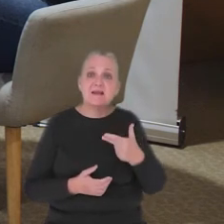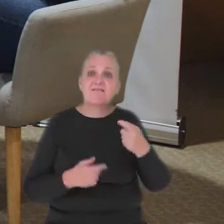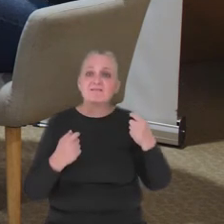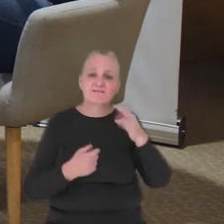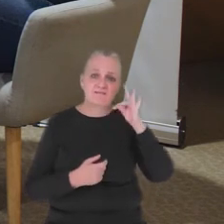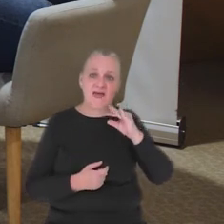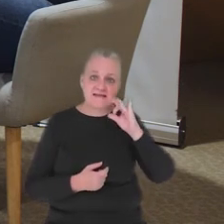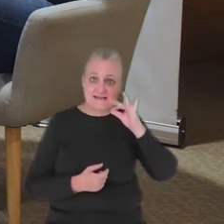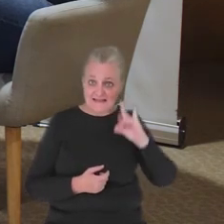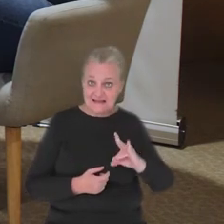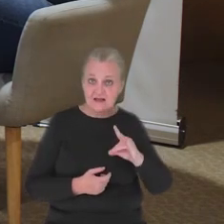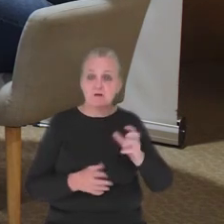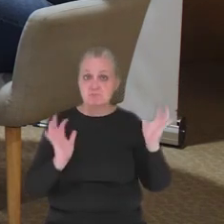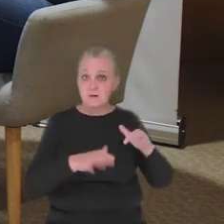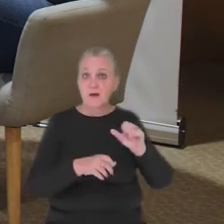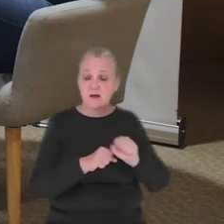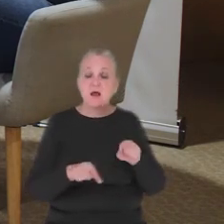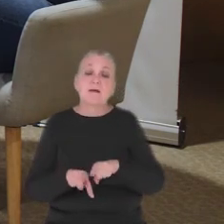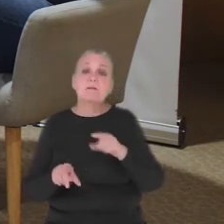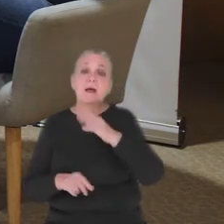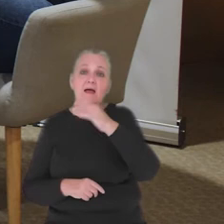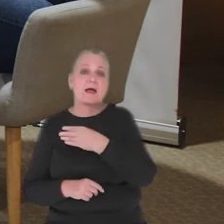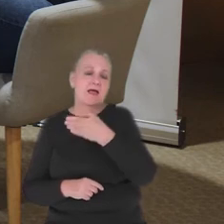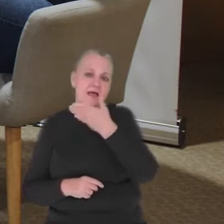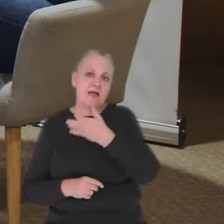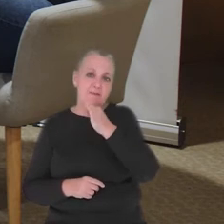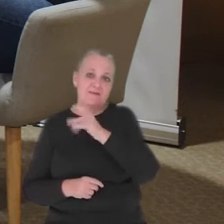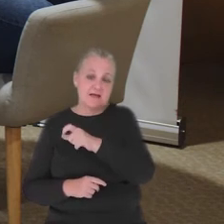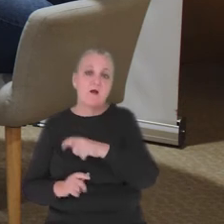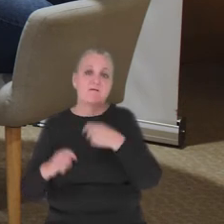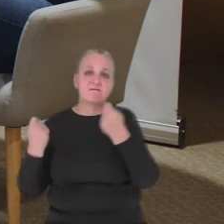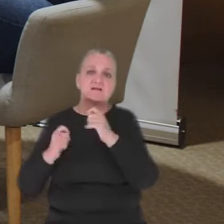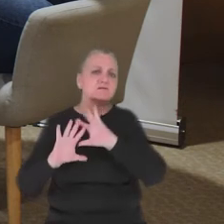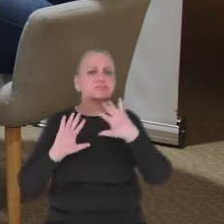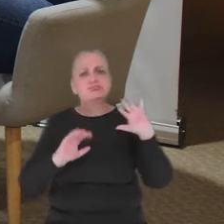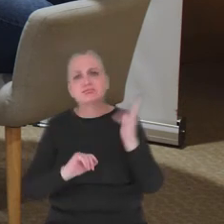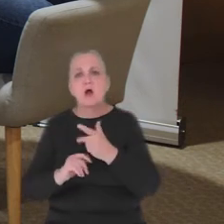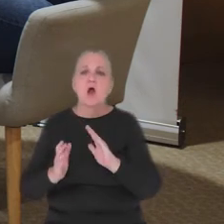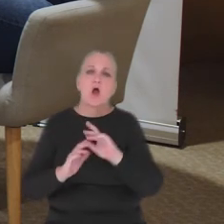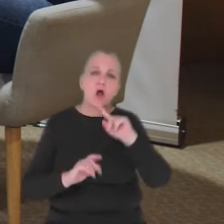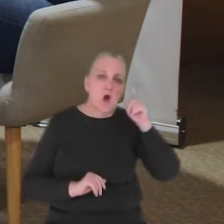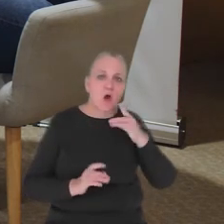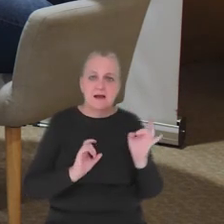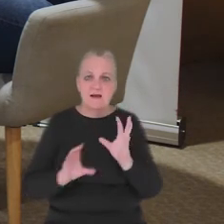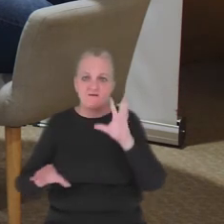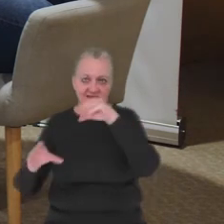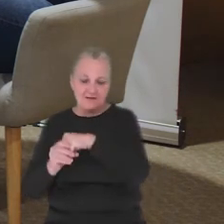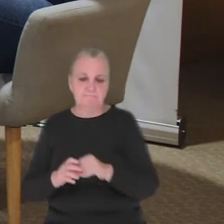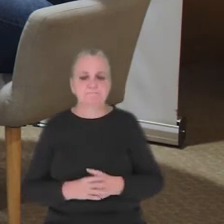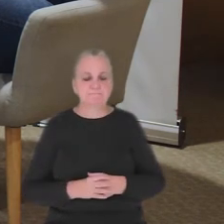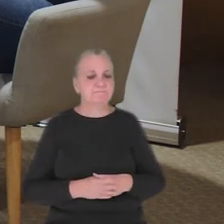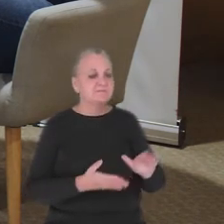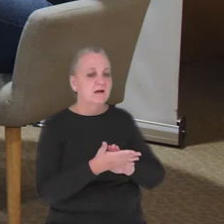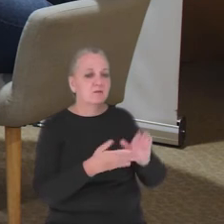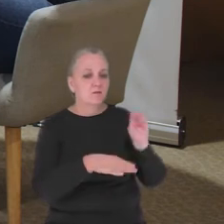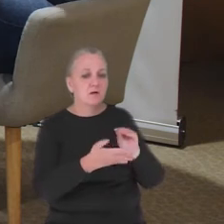komiksowe, na których ziny są, ale ziny są też na MFC, która już jest po prostu oficjalnym festiwalem wszystkiego, co się dzieje w komiksie i grze. No są i jesteśmy też na, tutaj. Przepraszam, na